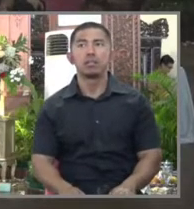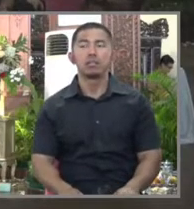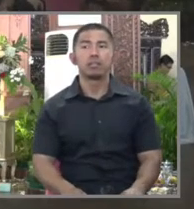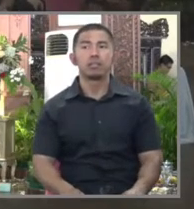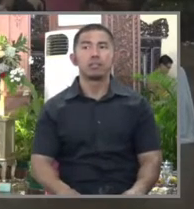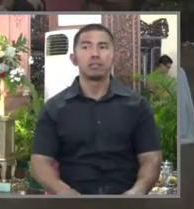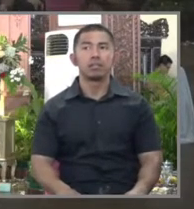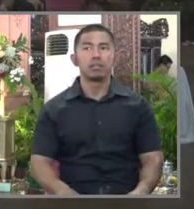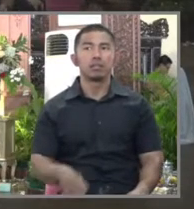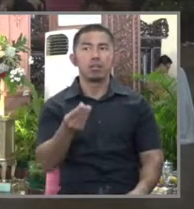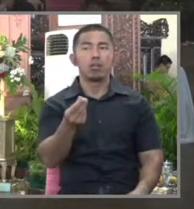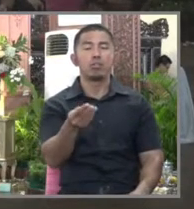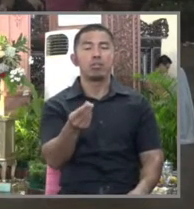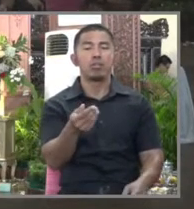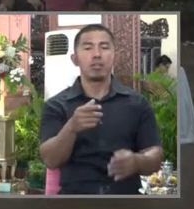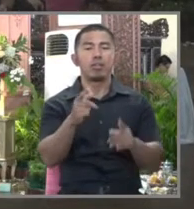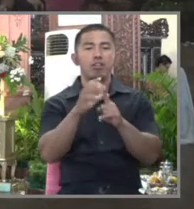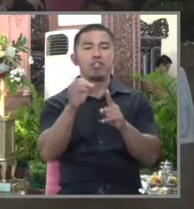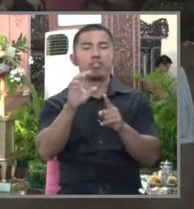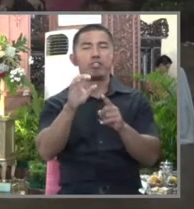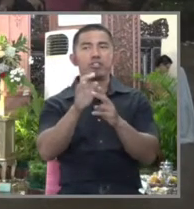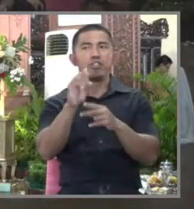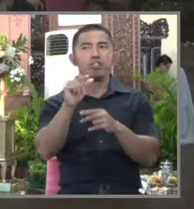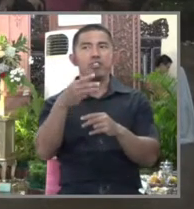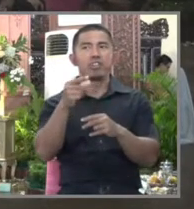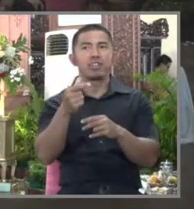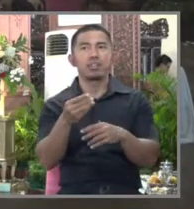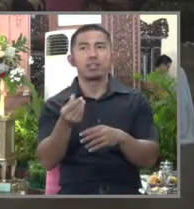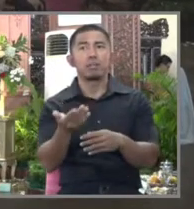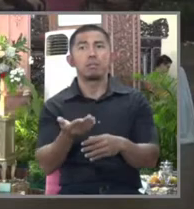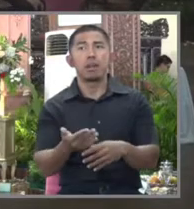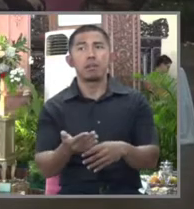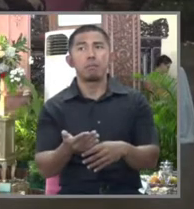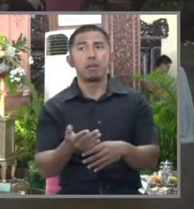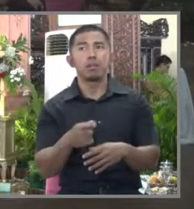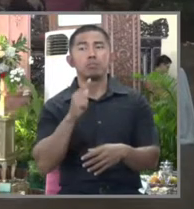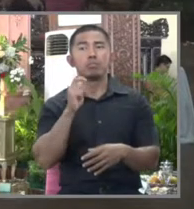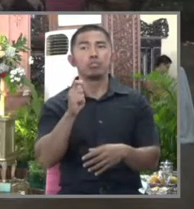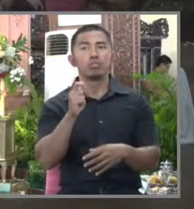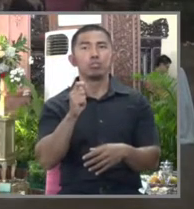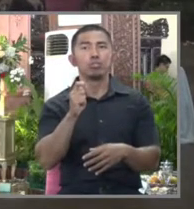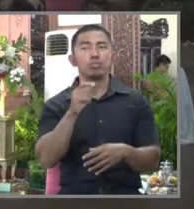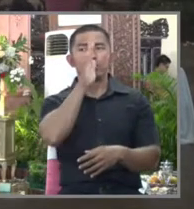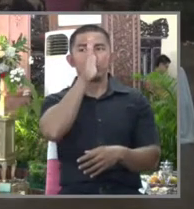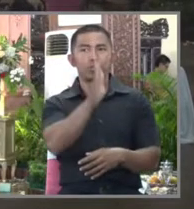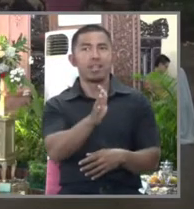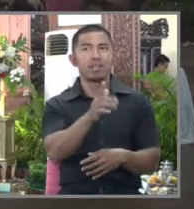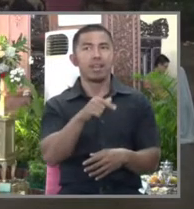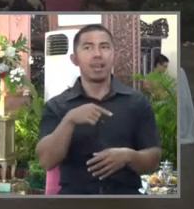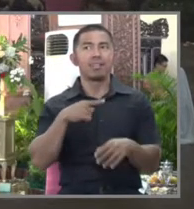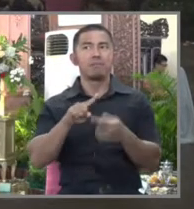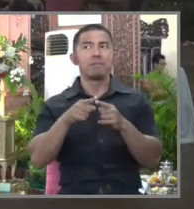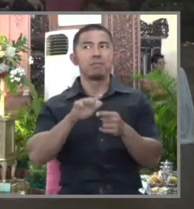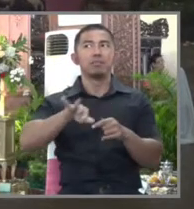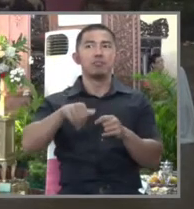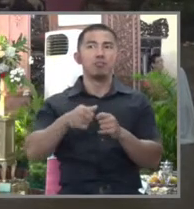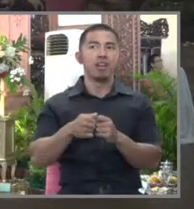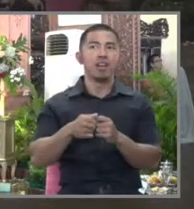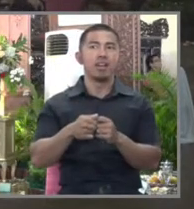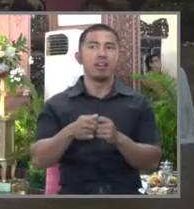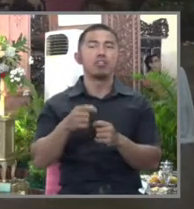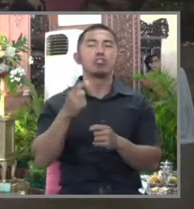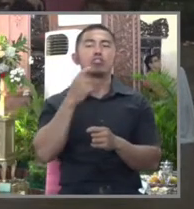Jadi honorer piro bayare? 50 per 100. Loh ini butuh integritas, teman-teman. Jadi teman-teman,